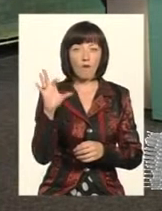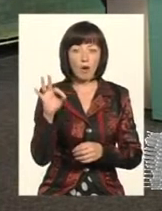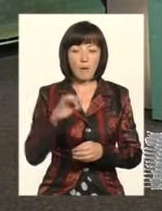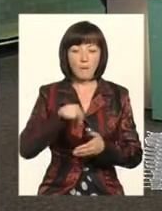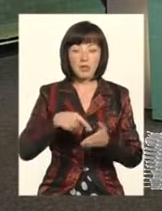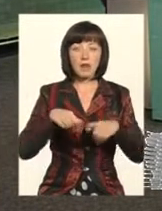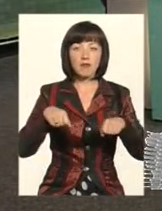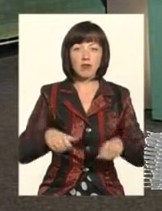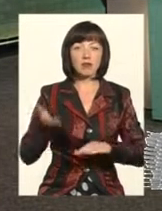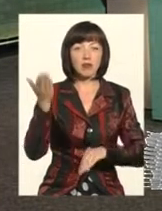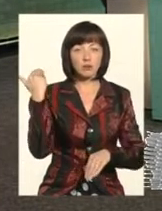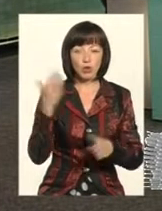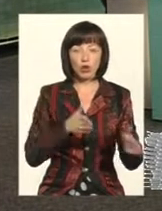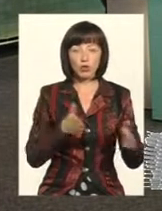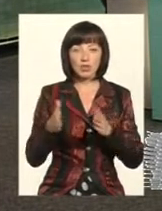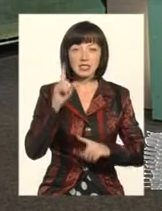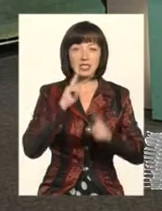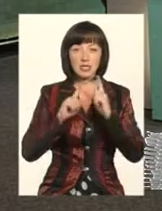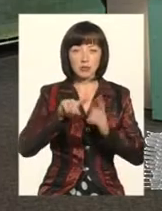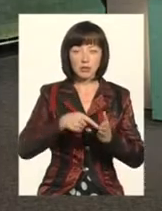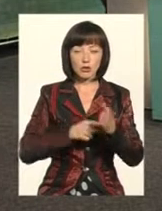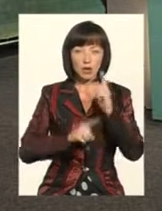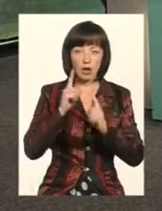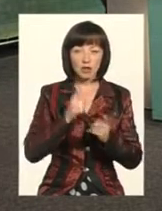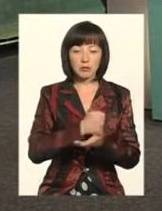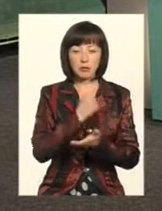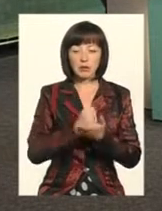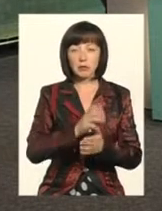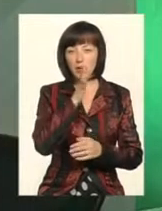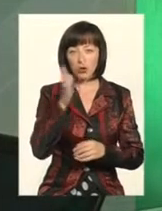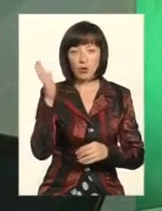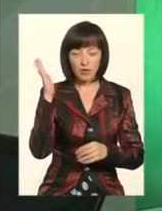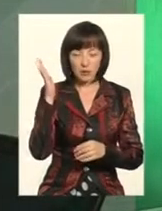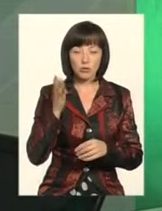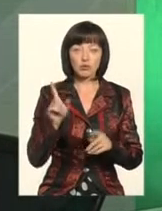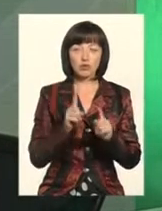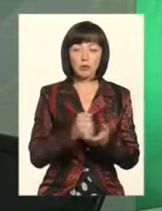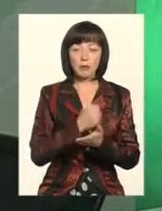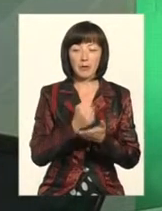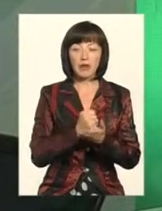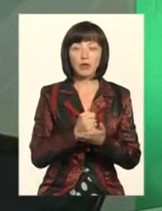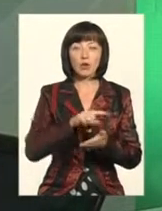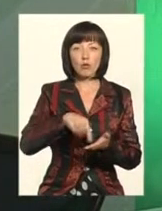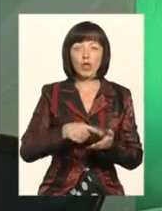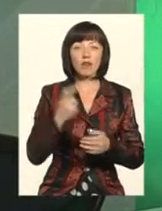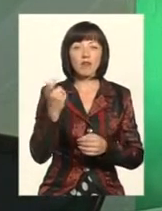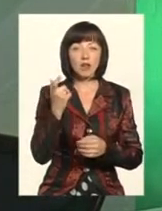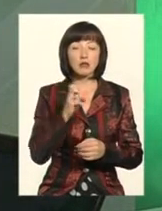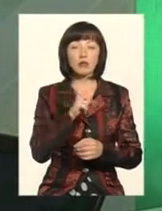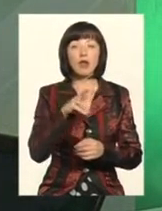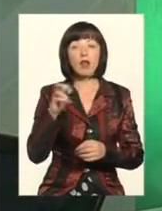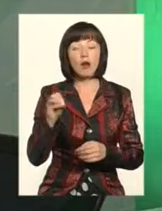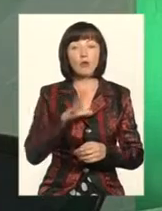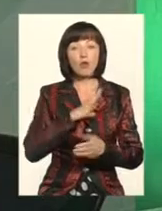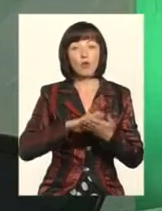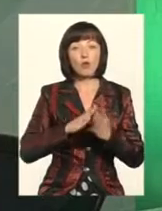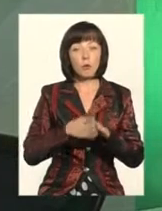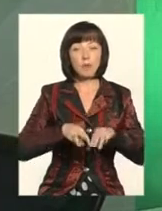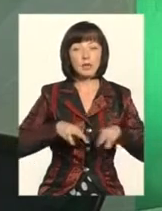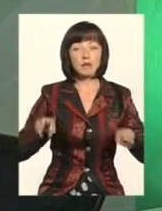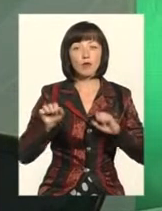була готова, і рішення сесії міської ради були прийнято ще років 5 назад тому, щоб прийняти комунальну власність, але були виставлені умови, що